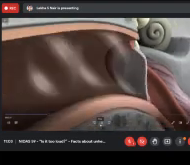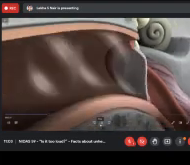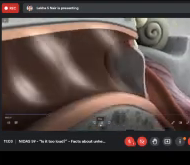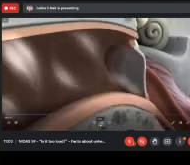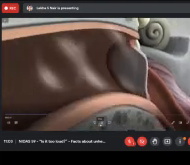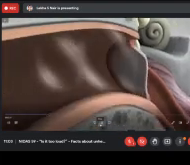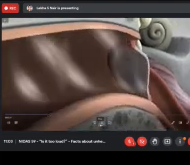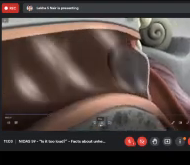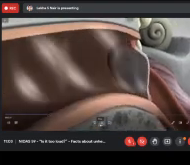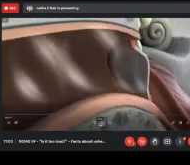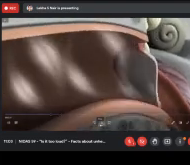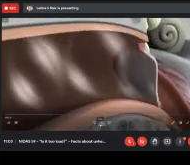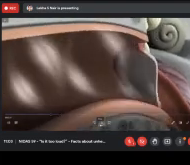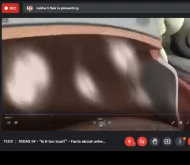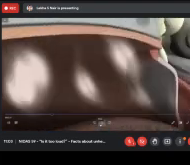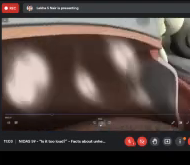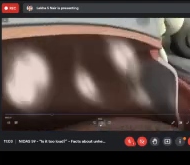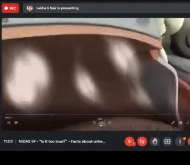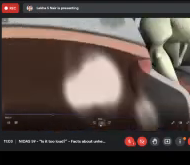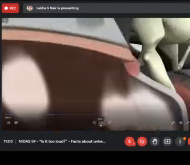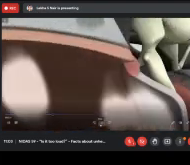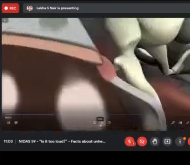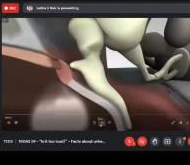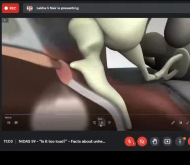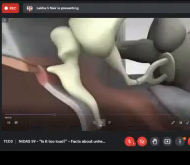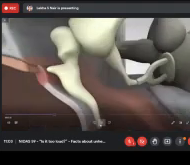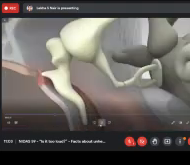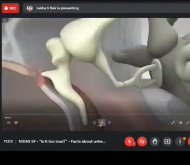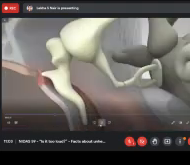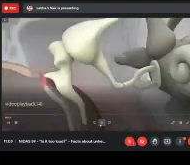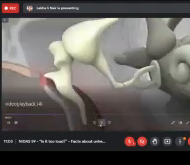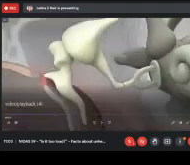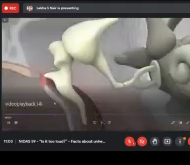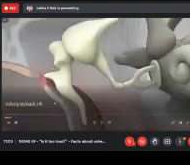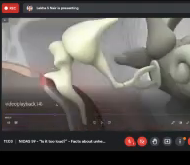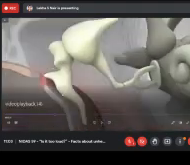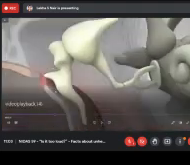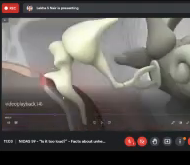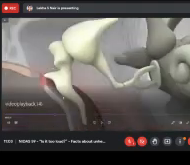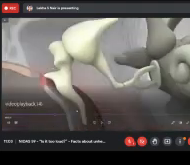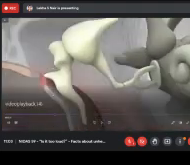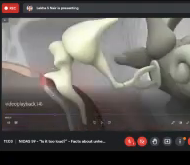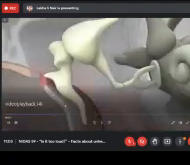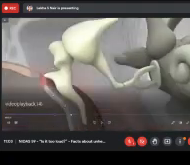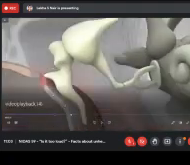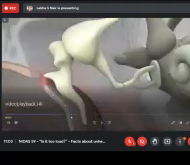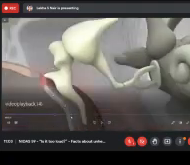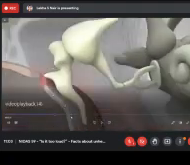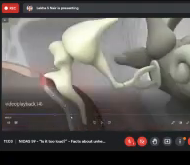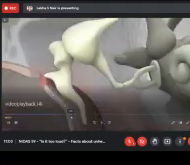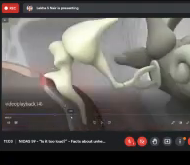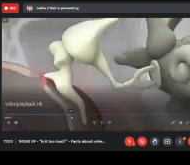ഇയർ കനാലിൽ എത്തിയ ശബ്ദം ഈ ഇയർ ഡ്രമ്മിനെ വൈബ്രേറ്റ് ചെയ്യിക്കുന്നു. ഇയർ ഡ്രം എന്ന് പറയുന്നത് ചെവിയുടെ പാട, ചെവിയുടെ പാടയെ